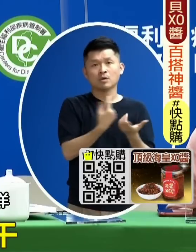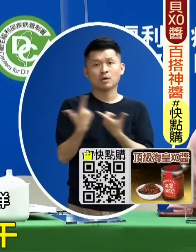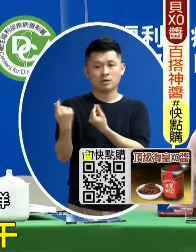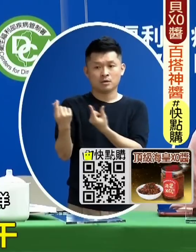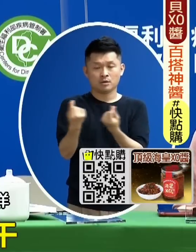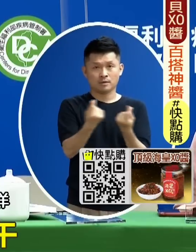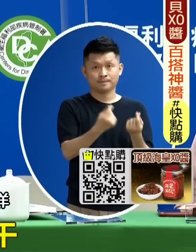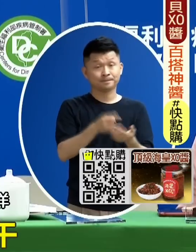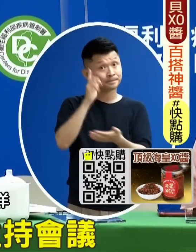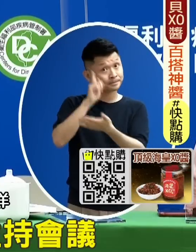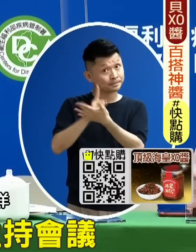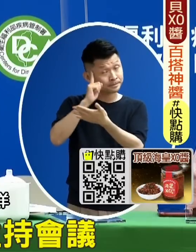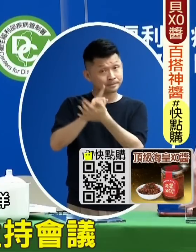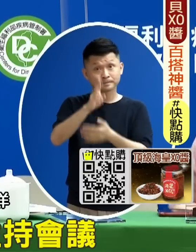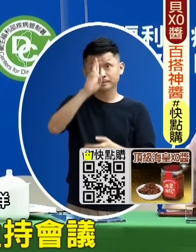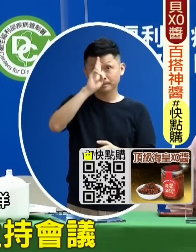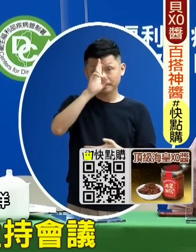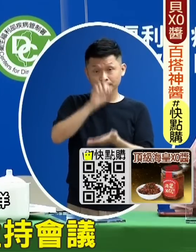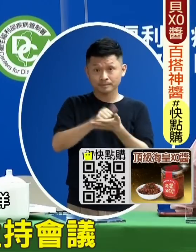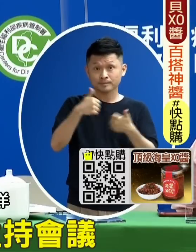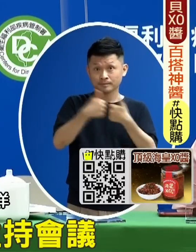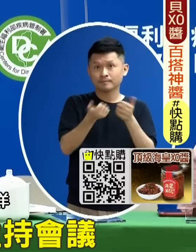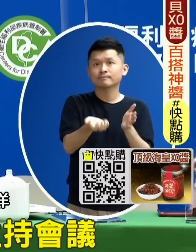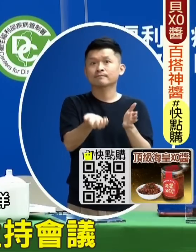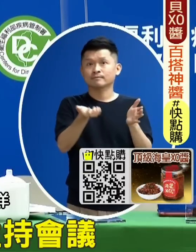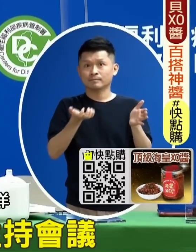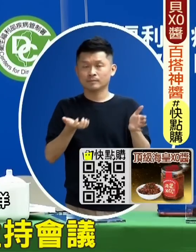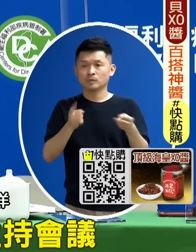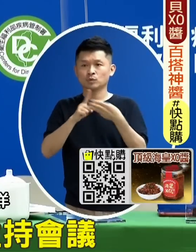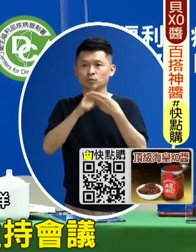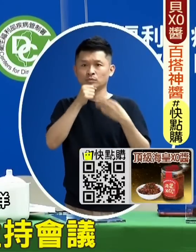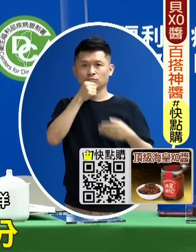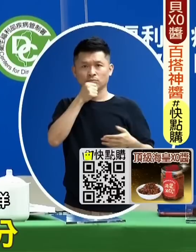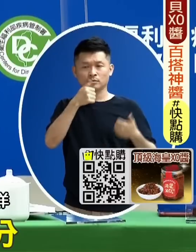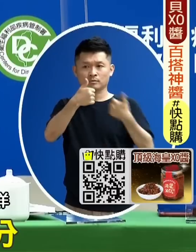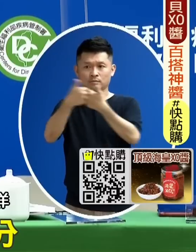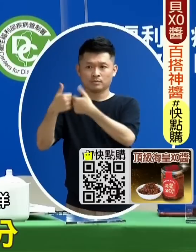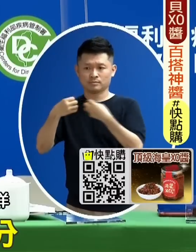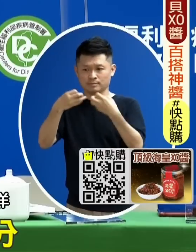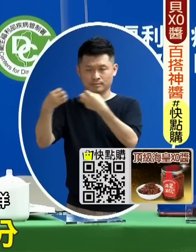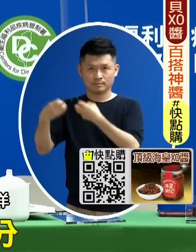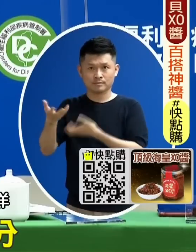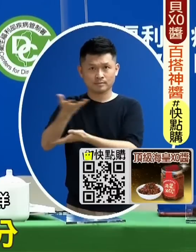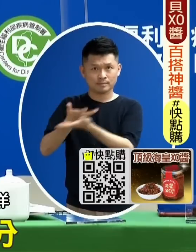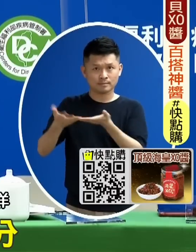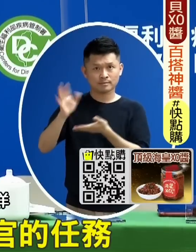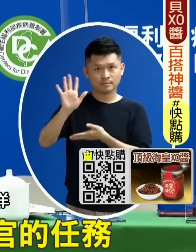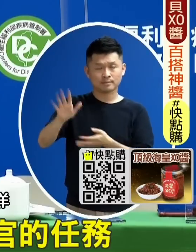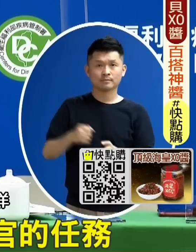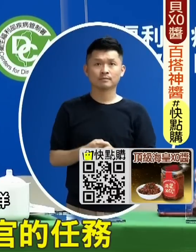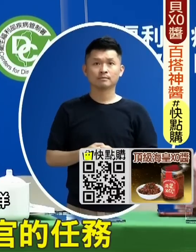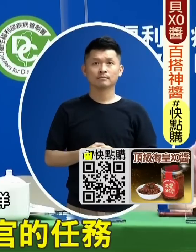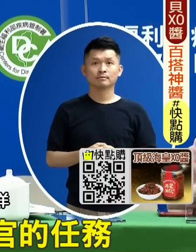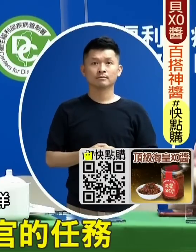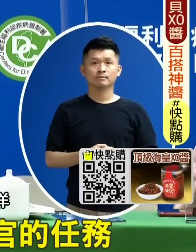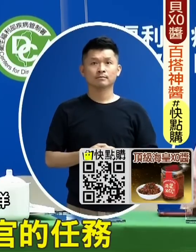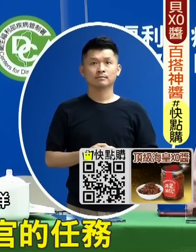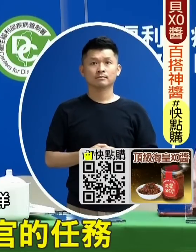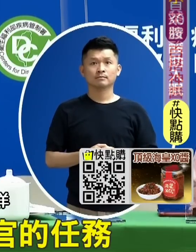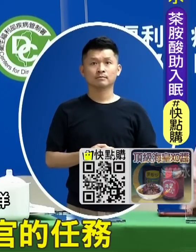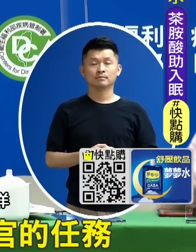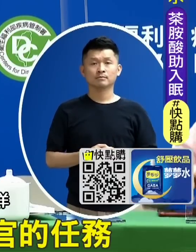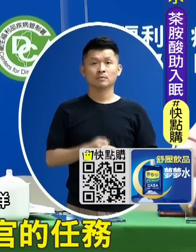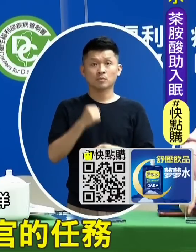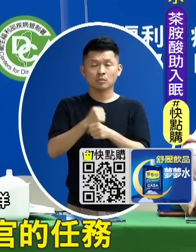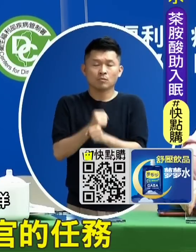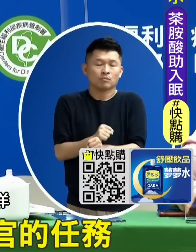前每天中午也是会在记者会前那主持会议哦，所以在这个部分并没有任何的